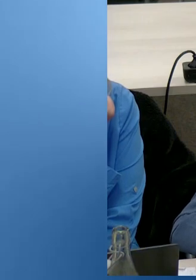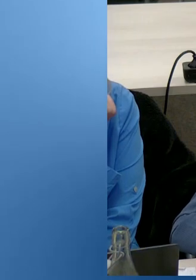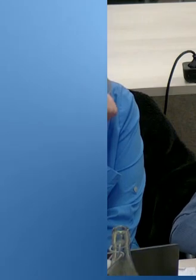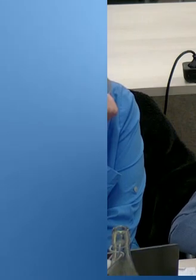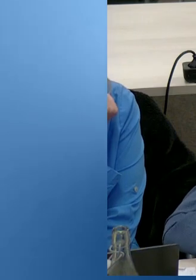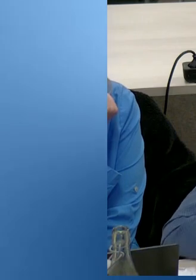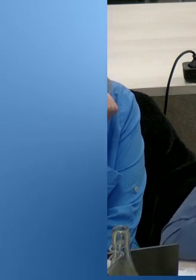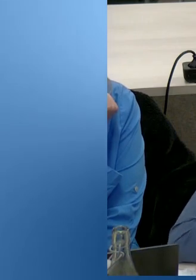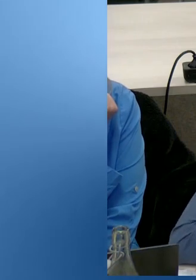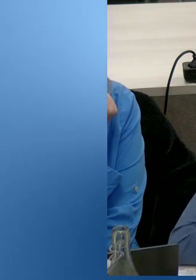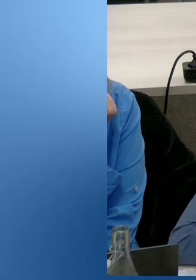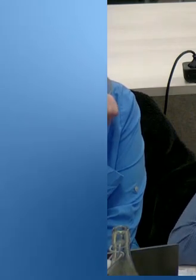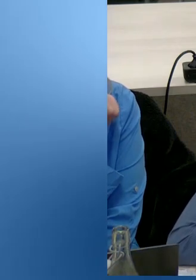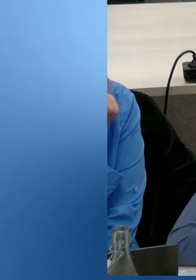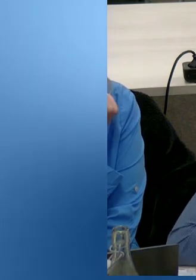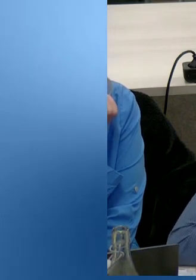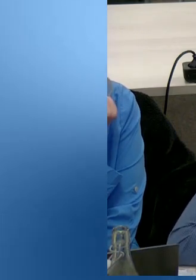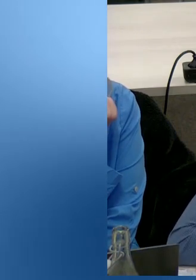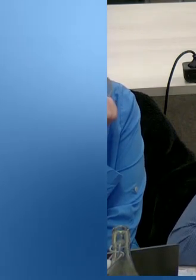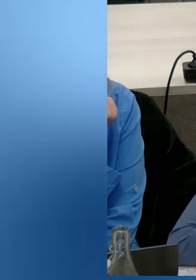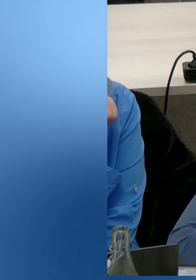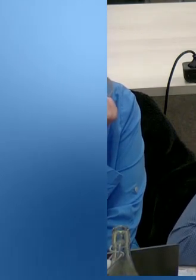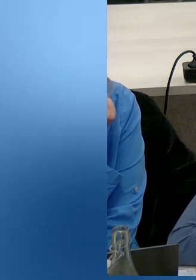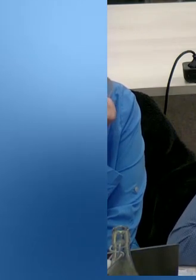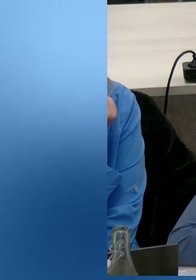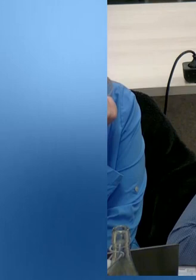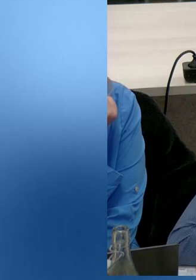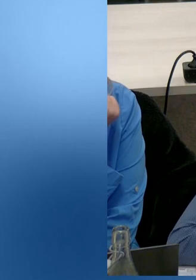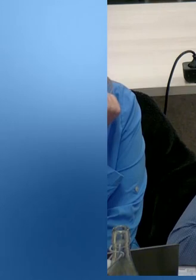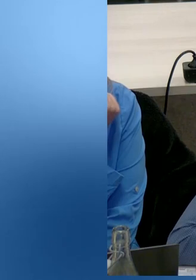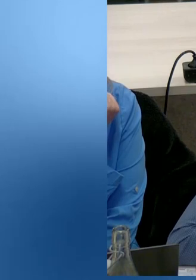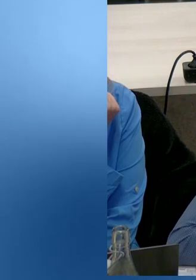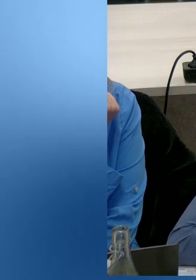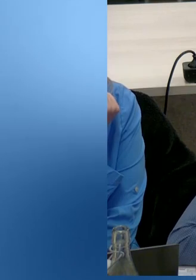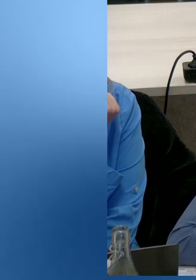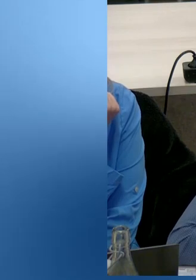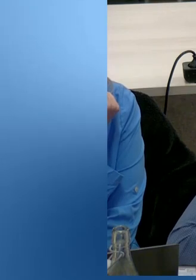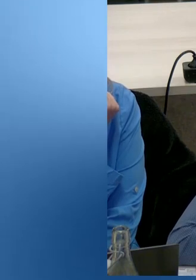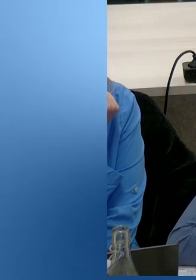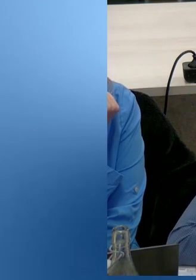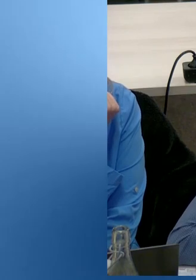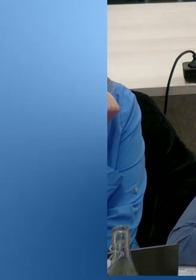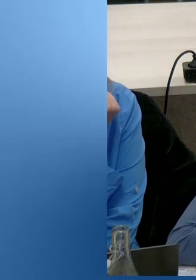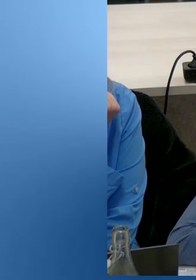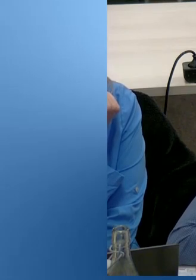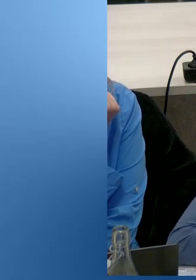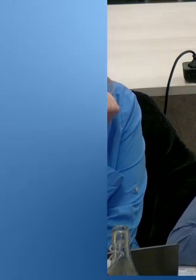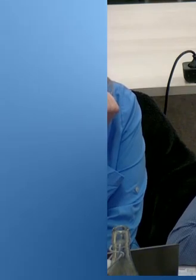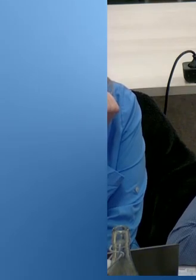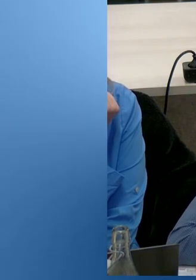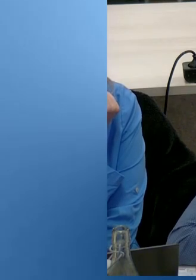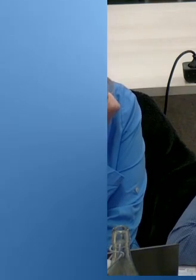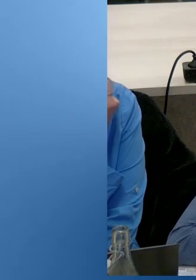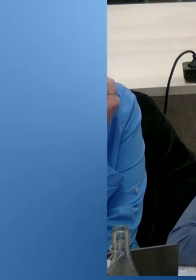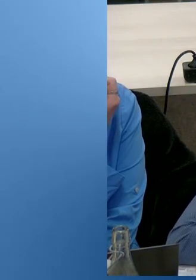c'est complètement différent et je suis d'accord avec vous pour dire comme le système a changé ça va même fausser les choses l'aspect financier il est important peut-être simplement